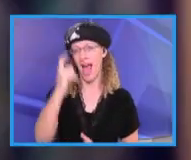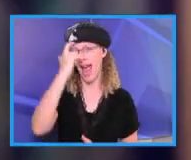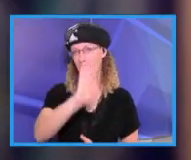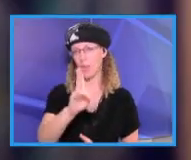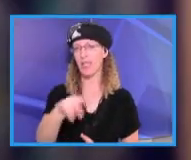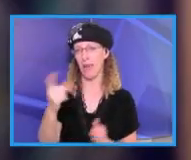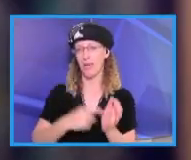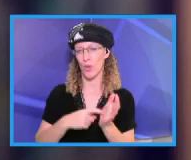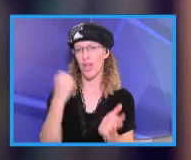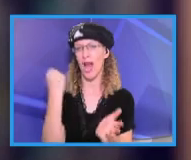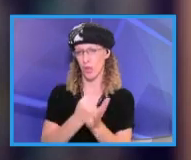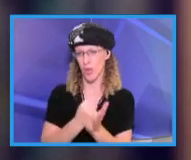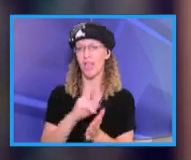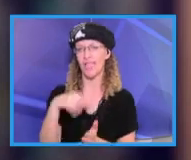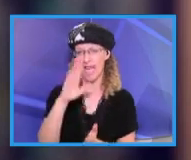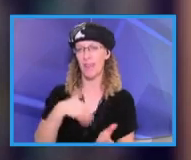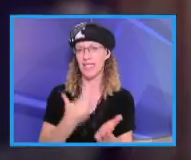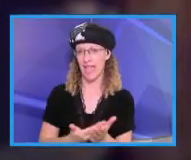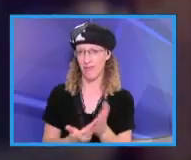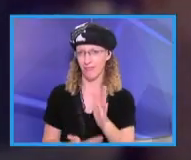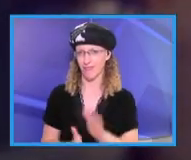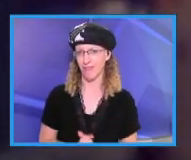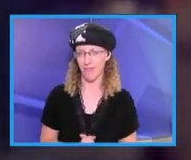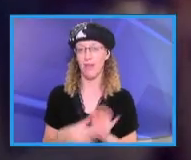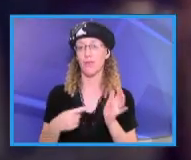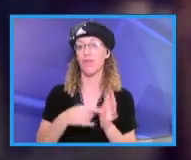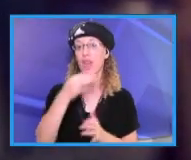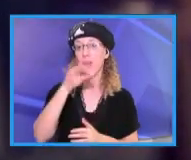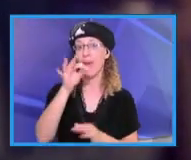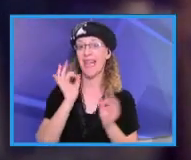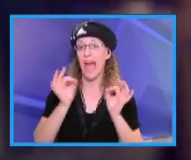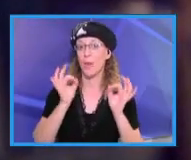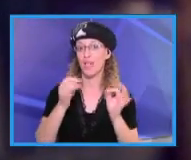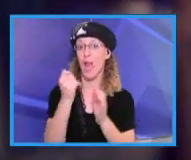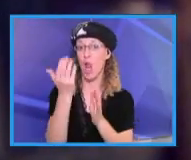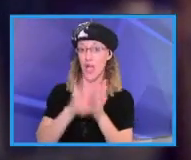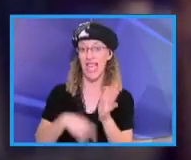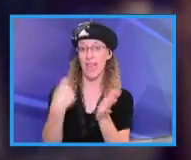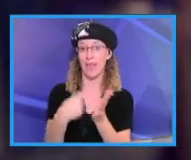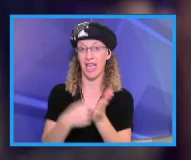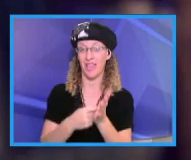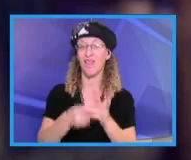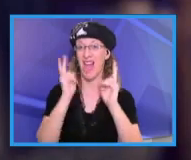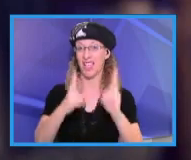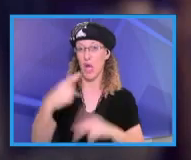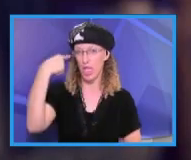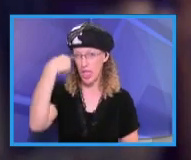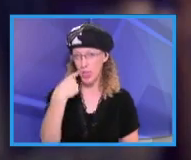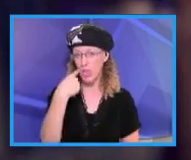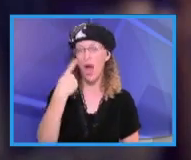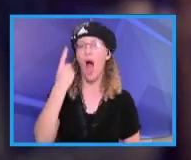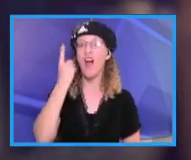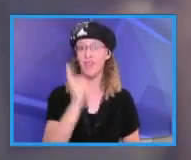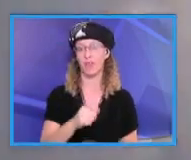יהיה ביקוש לכשרות ויהיה גם היצע. כדי לשפר את האיכות, להוזיל את המחיר ולעצור את השחיתות,